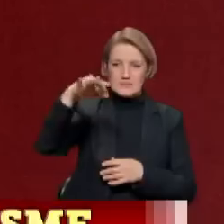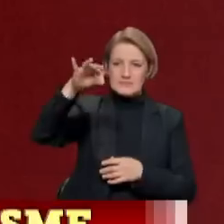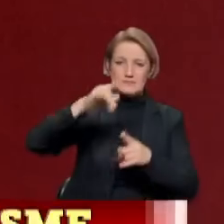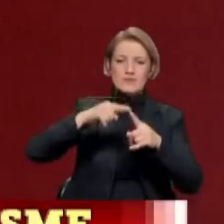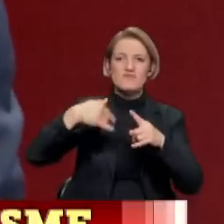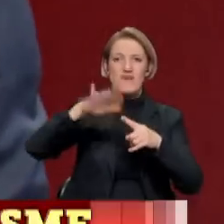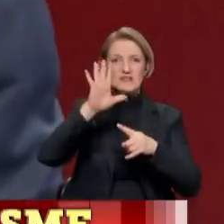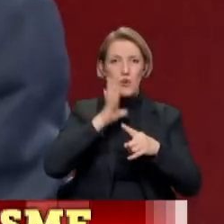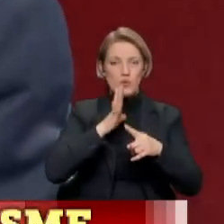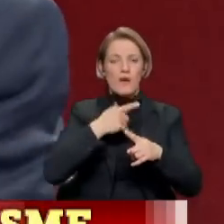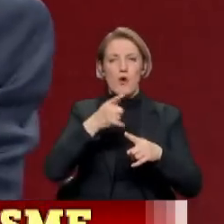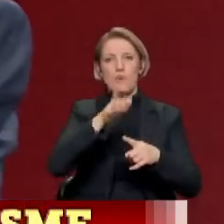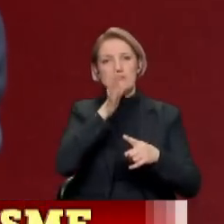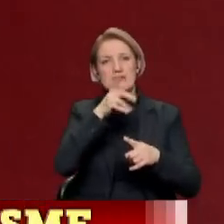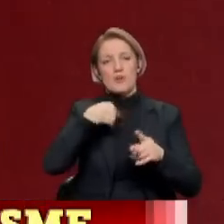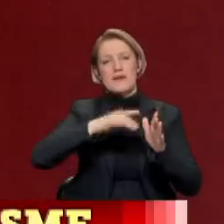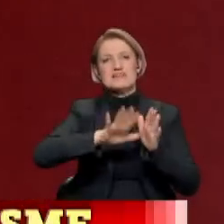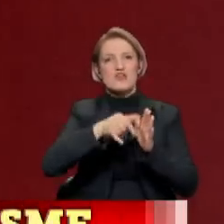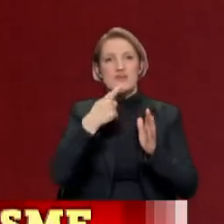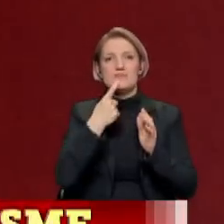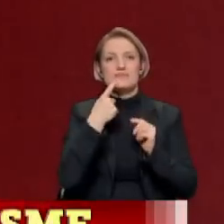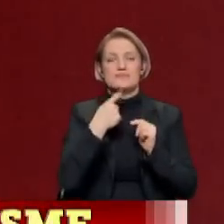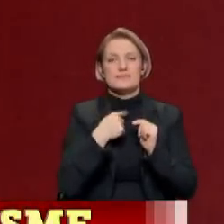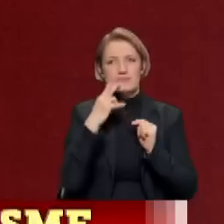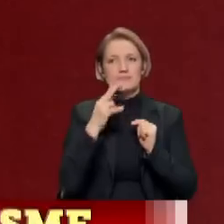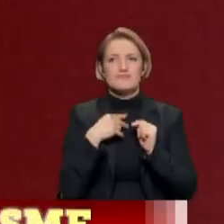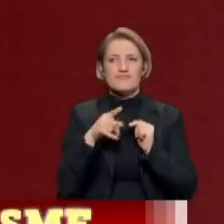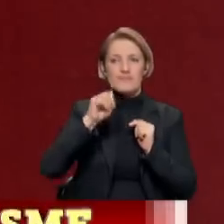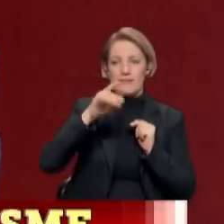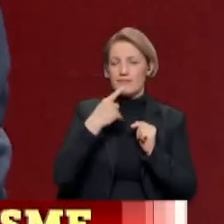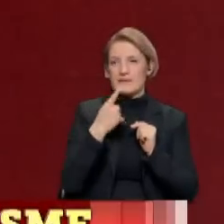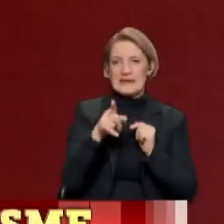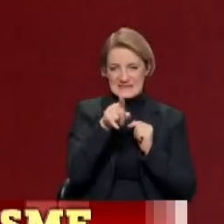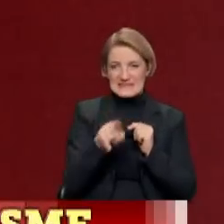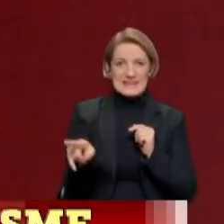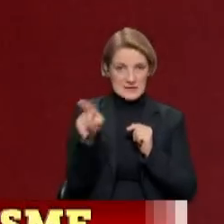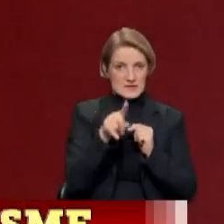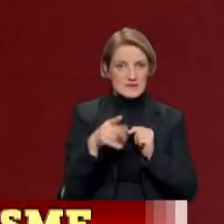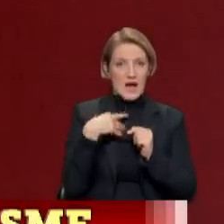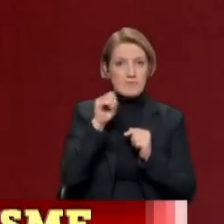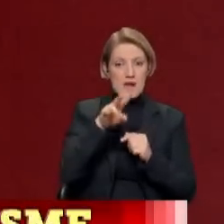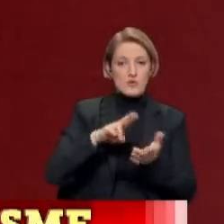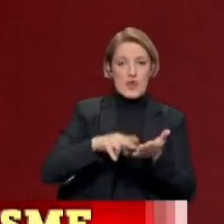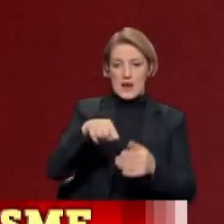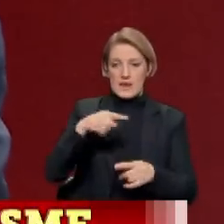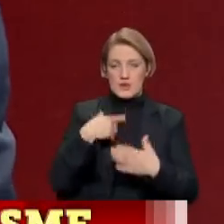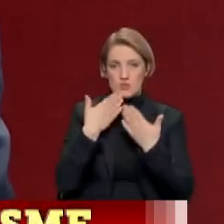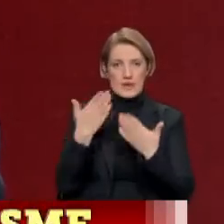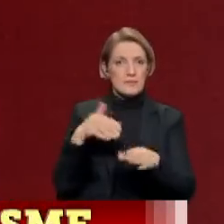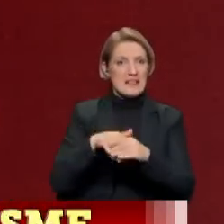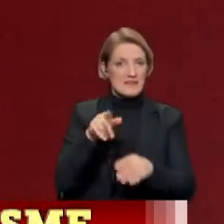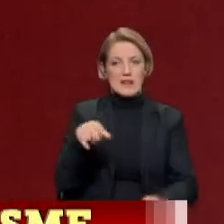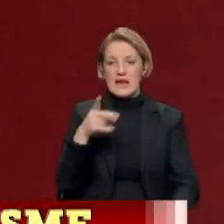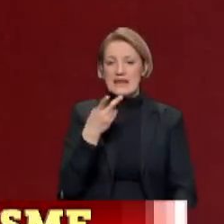dedi. Ve şimdi manzara ortada. AK Partililere dedim ki siz